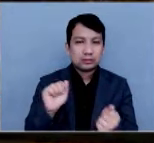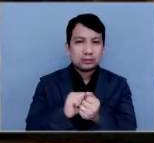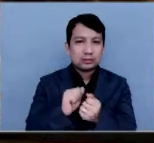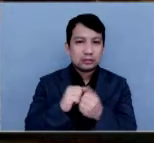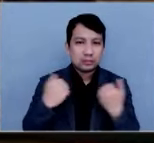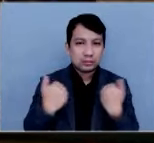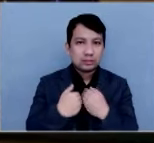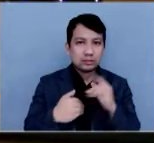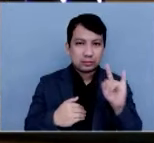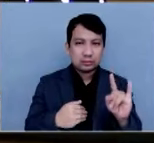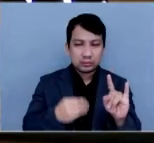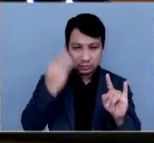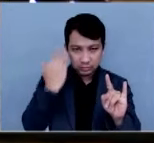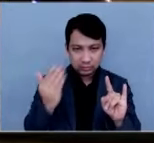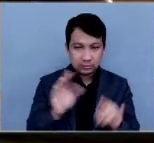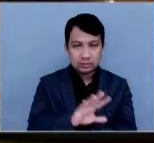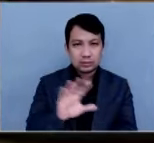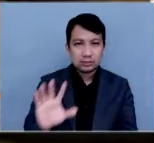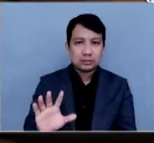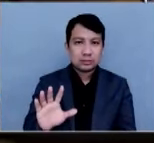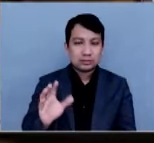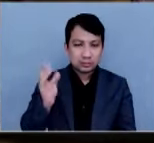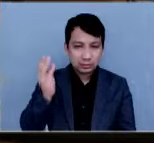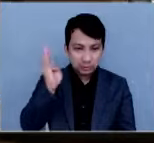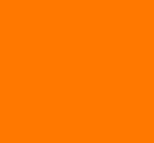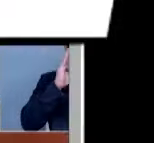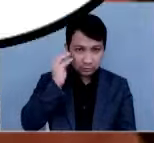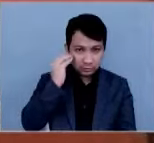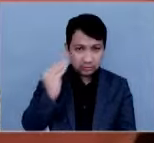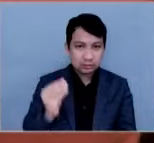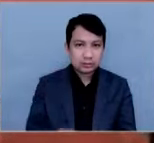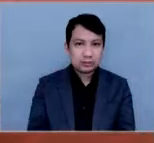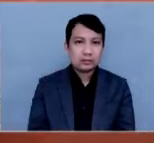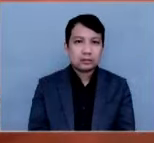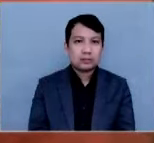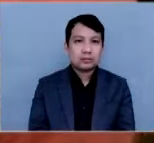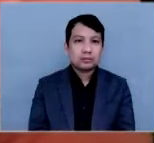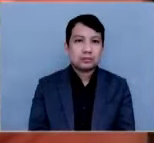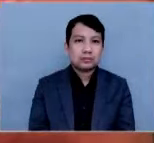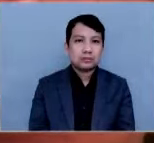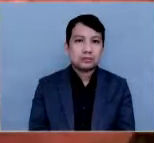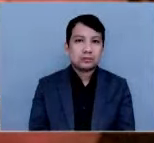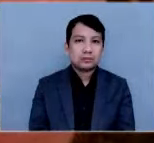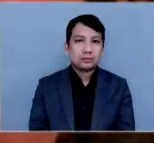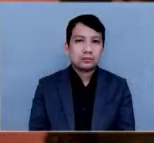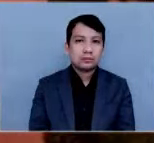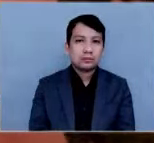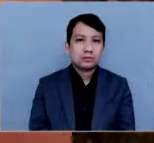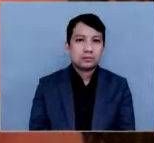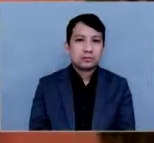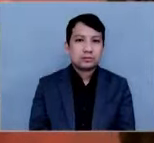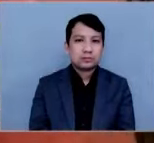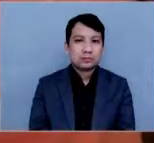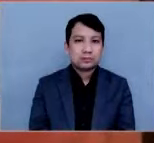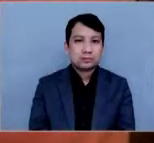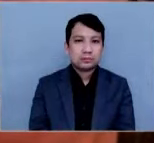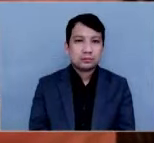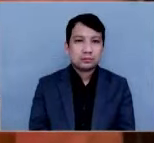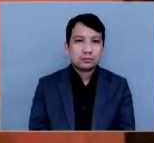media. Nasa frontline ng balitang yan si Bril Montalvo. Diba, nagsisigaw kayo tulong sa media. Ngayon at nandito